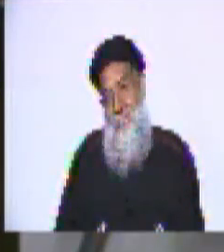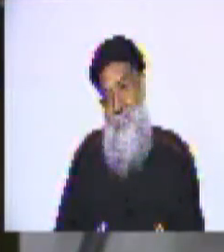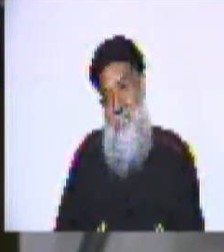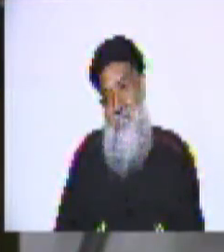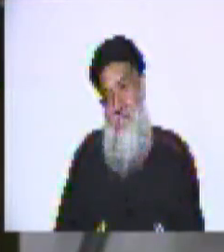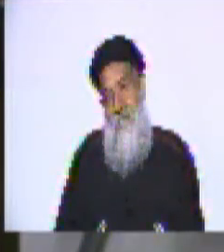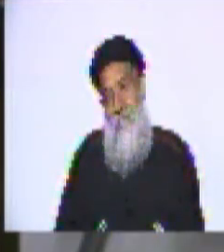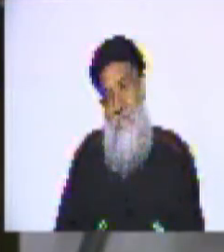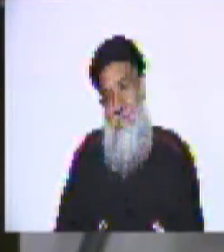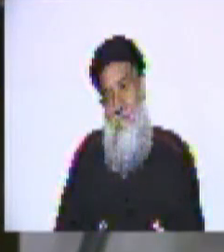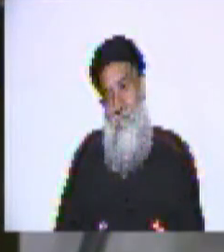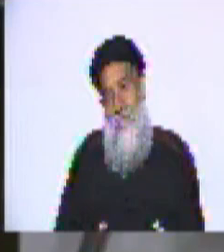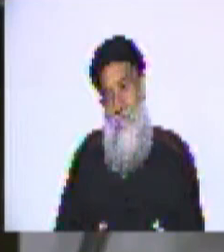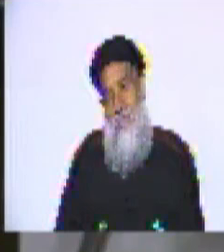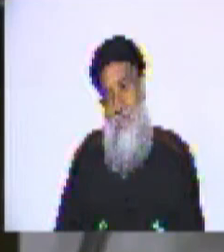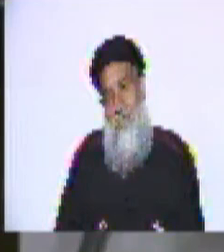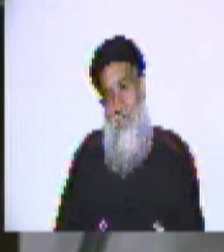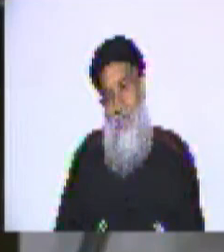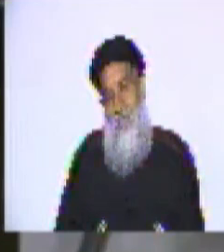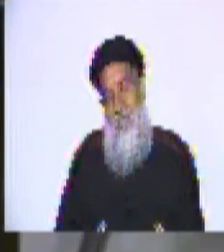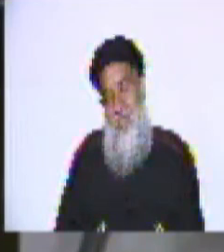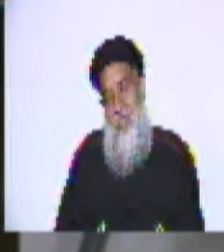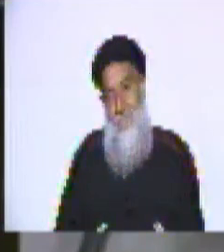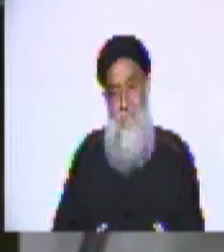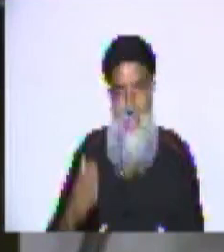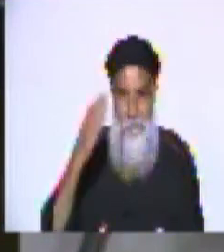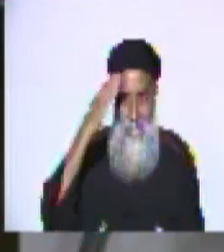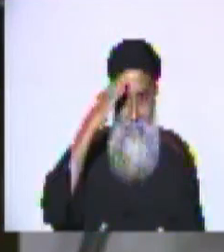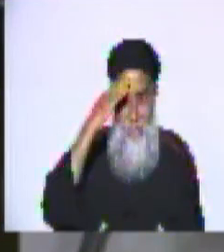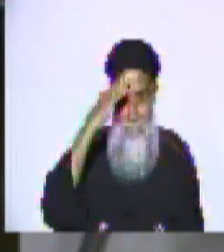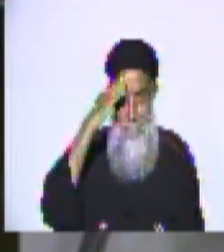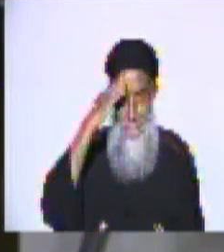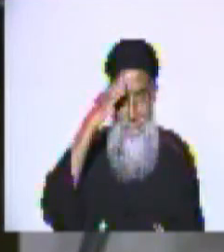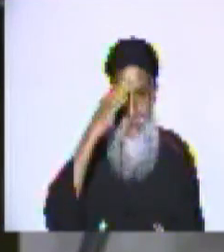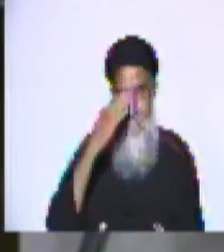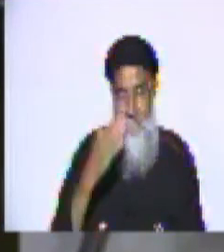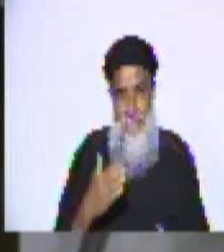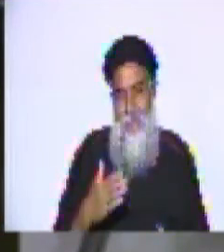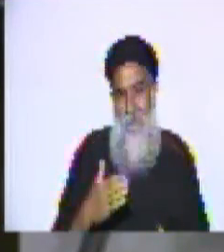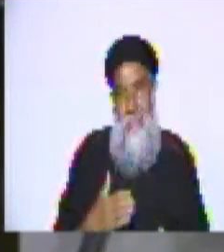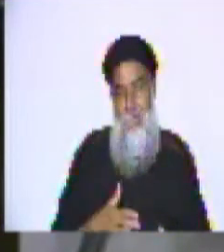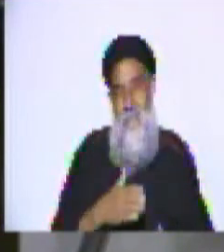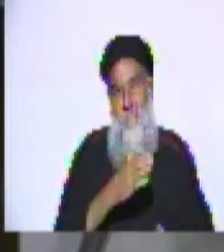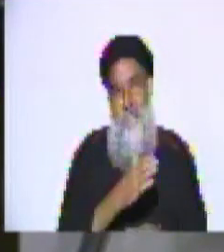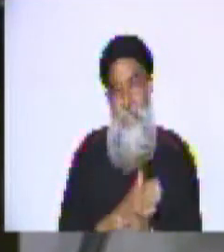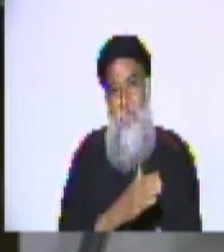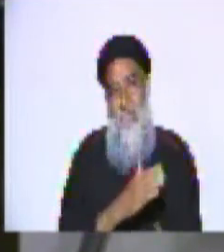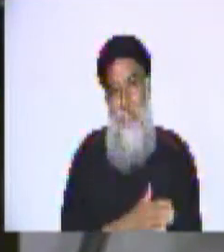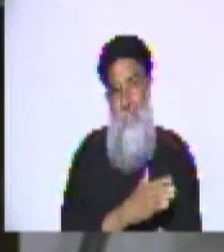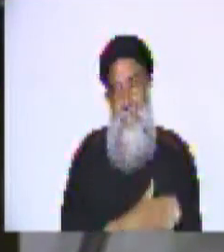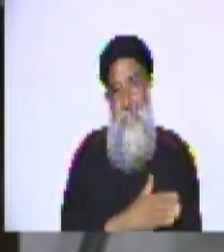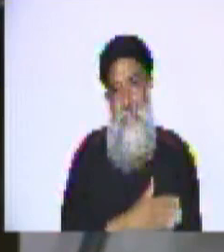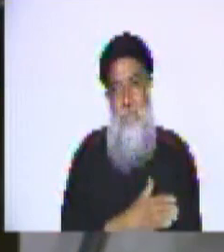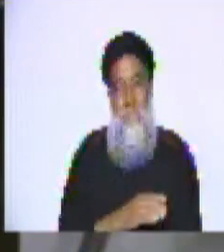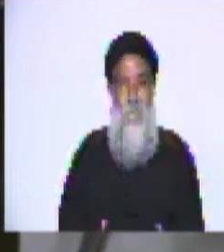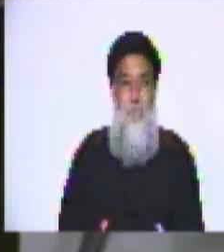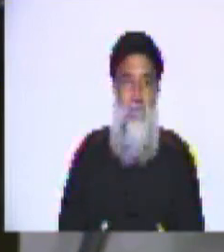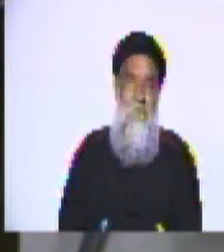قولي سؤالك يا ماما. سيدنا، اهلا بيك. انا تعبانه، رجلي مش هقدر امشي بيها خالص، اللي جاني في